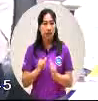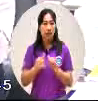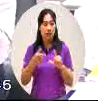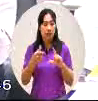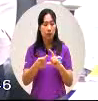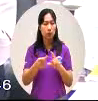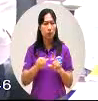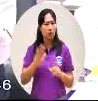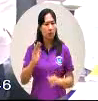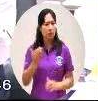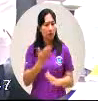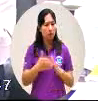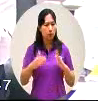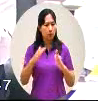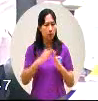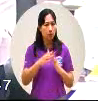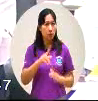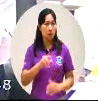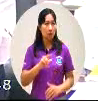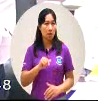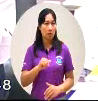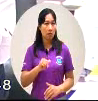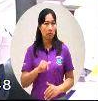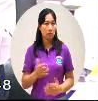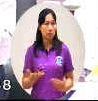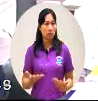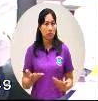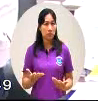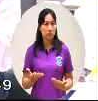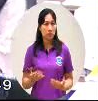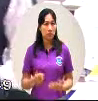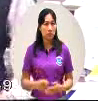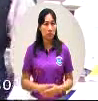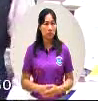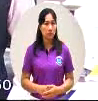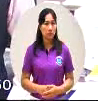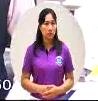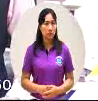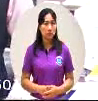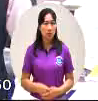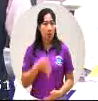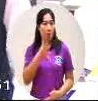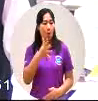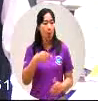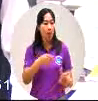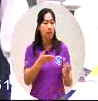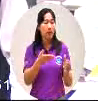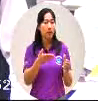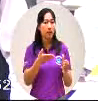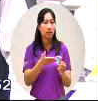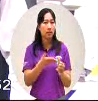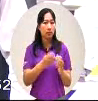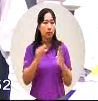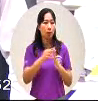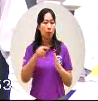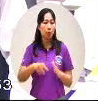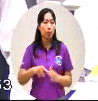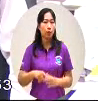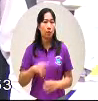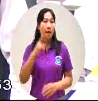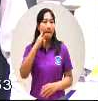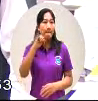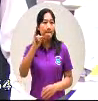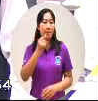师呢？我想 学校的部分的话，这个就是 那我想问一下教育局这个地方母语的问题，这个也是用一